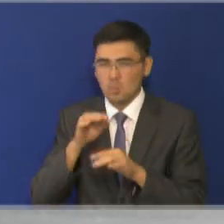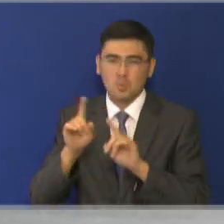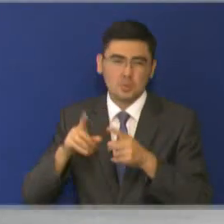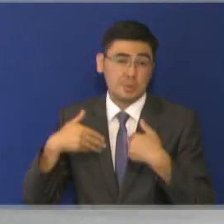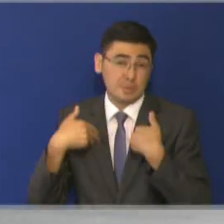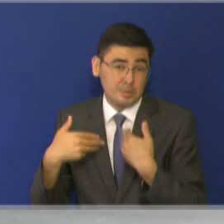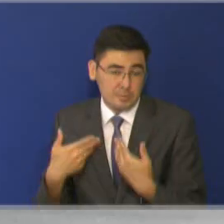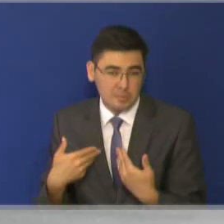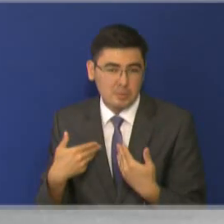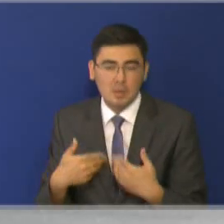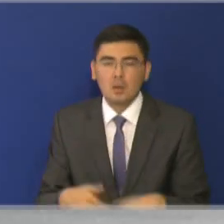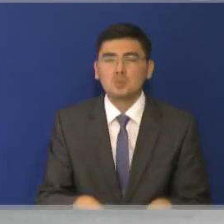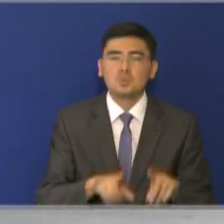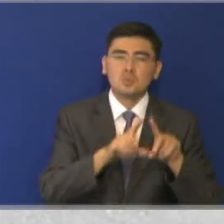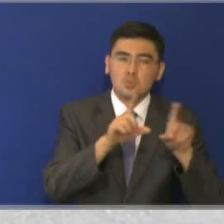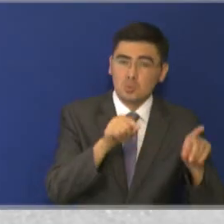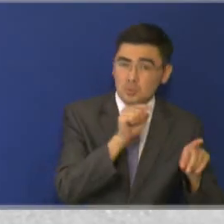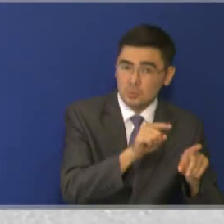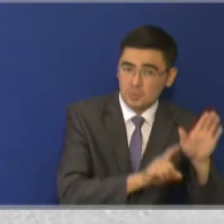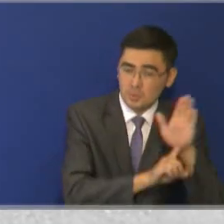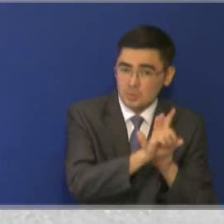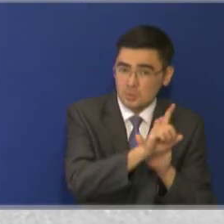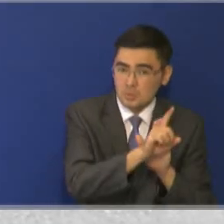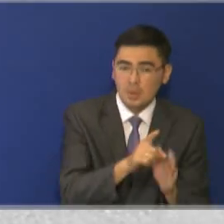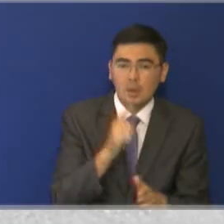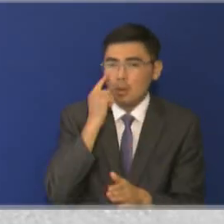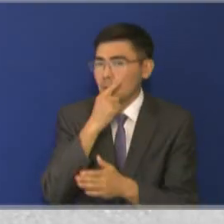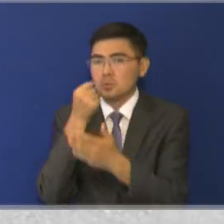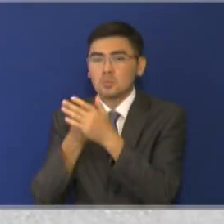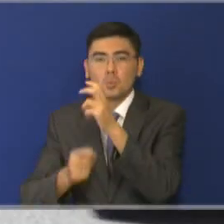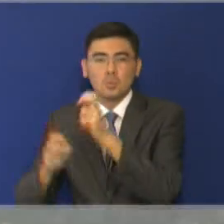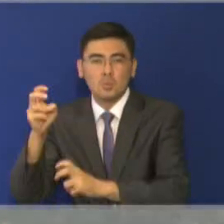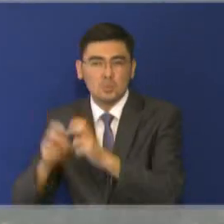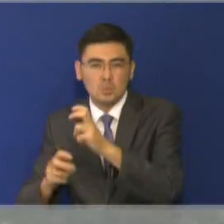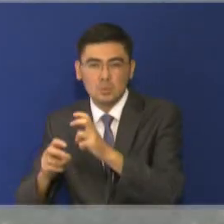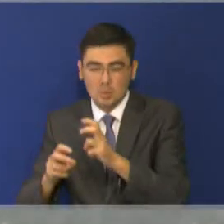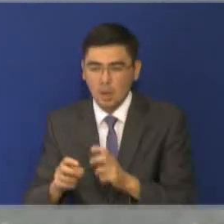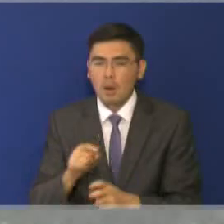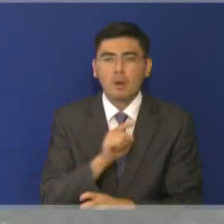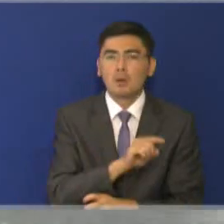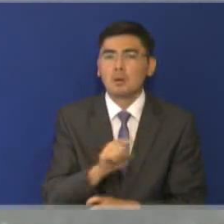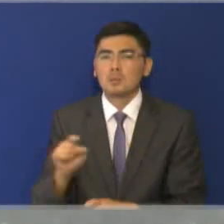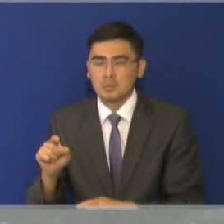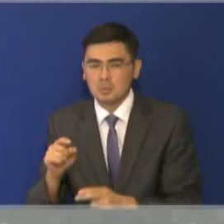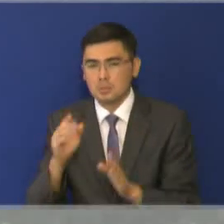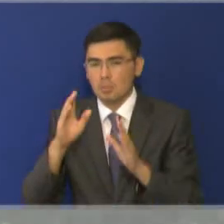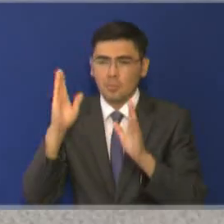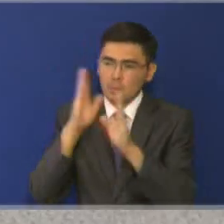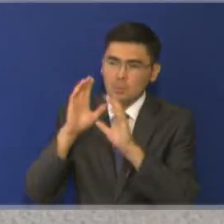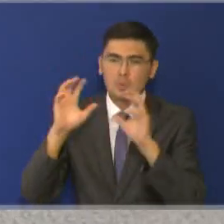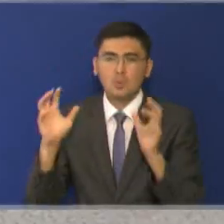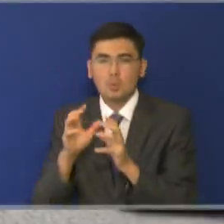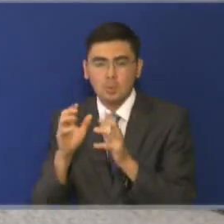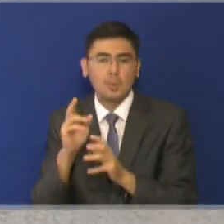зерделеп, мектептегі білім беруден бастап, өндірістегі экологиялық тәрбие бойынша жоспар әзірлеу үшін бірлескен жұмыс тобын